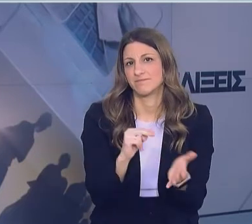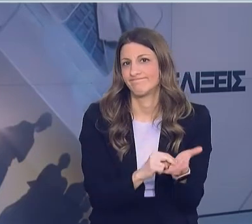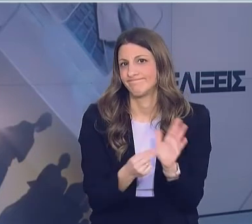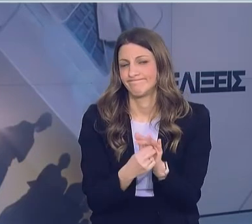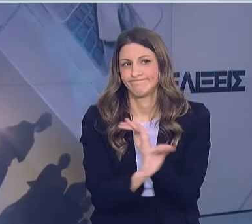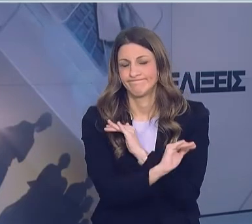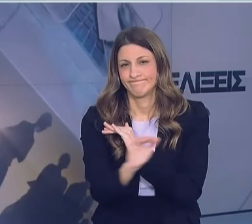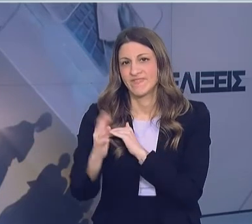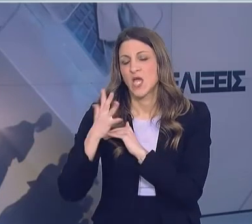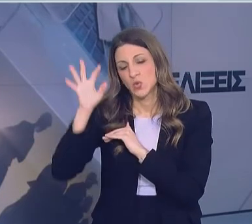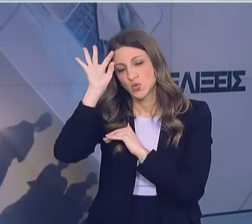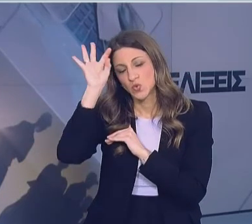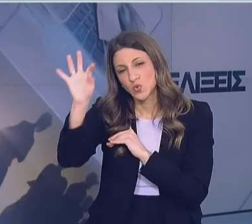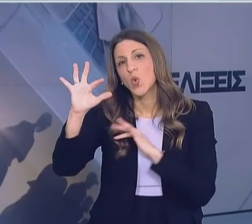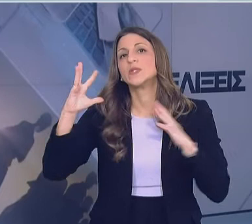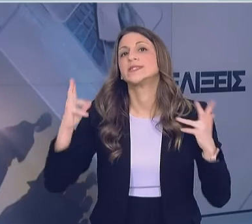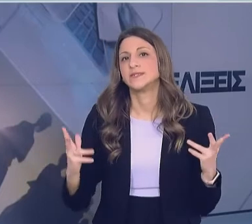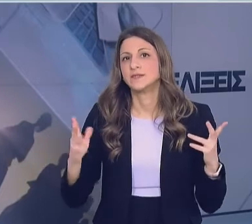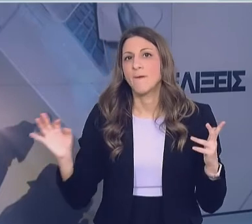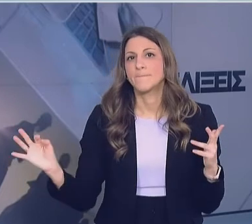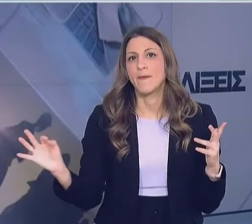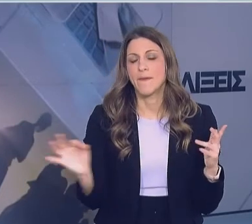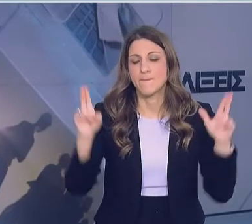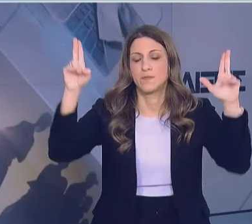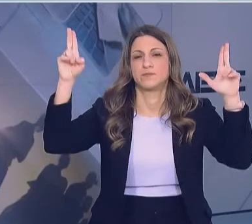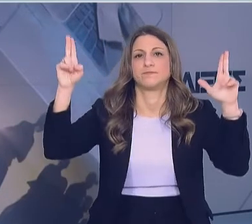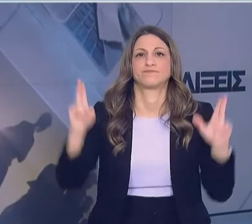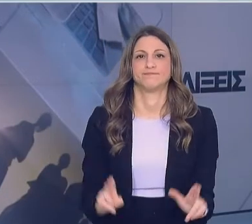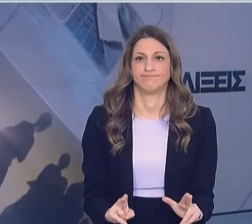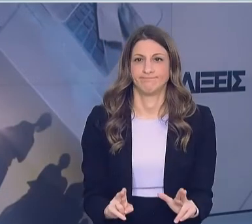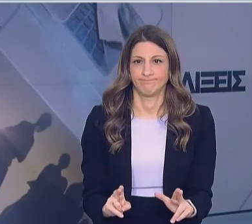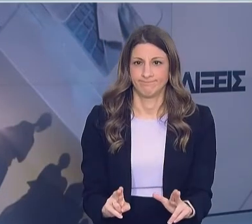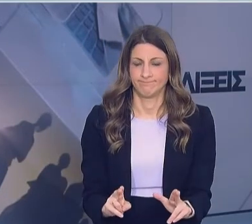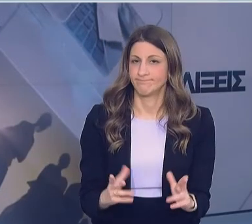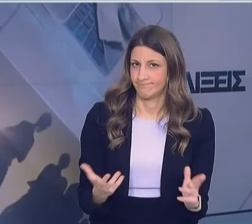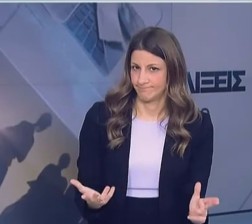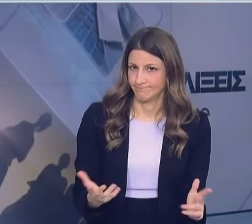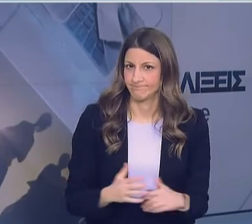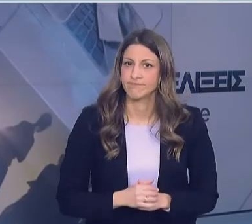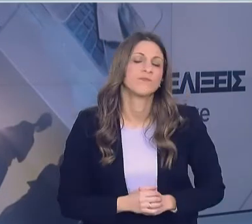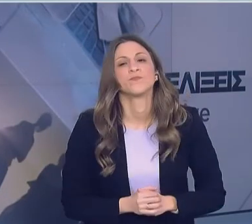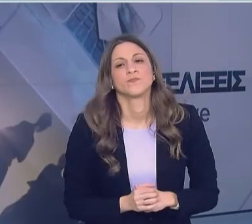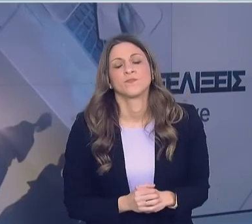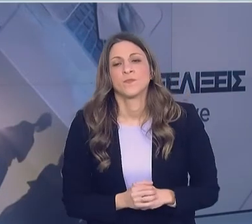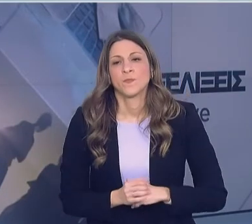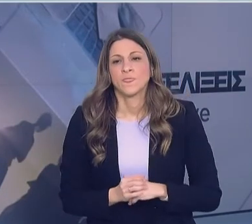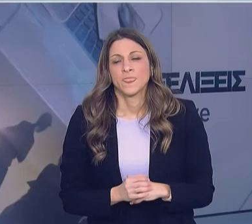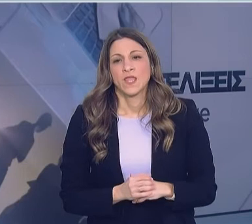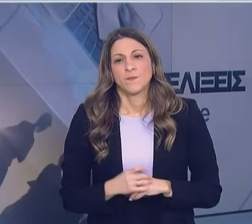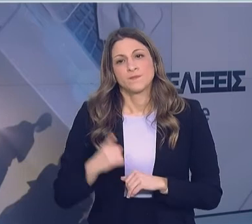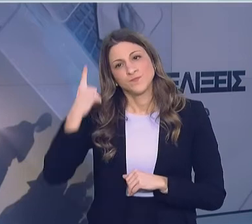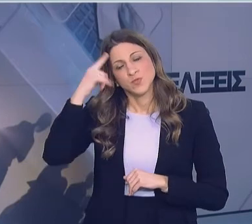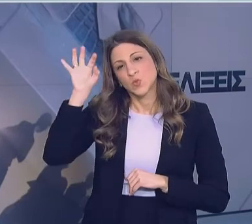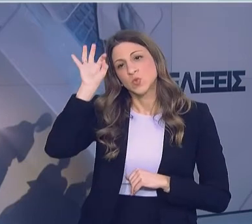είναι να περιοριστεί η όποια πιθανότητα εισόδου του ιού σε κάποιες από τις δομές μας, ώστε και φυσικά